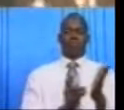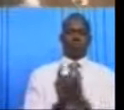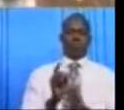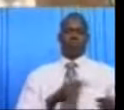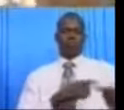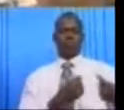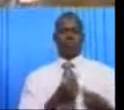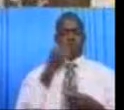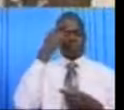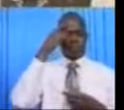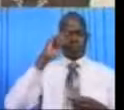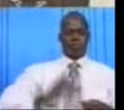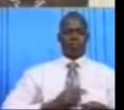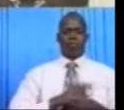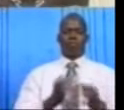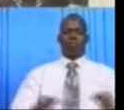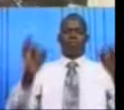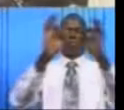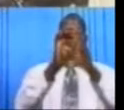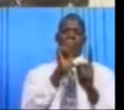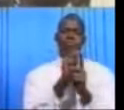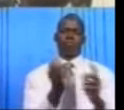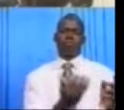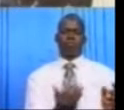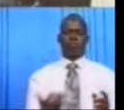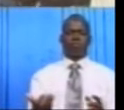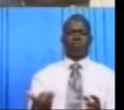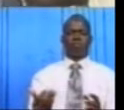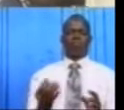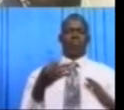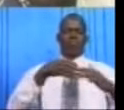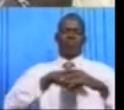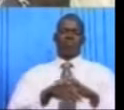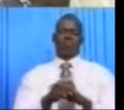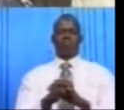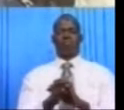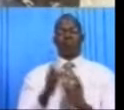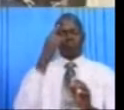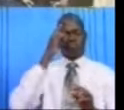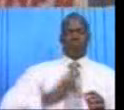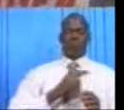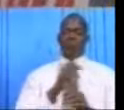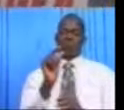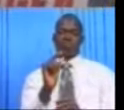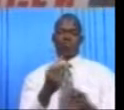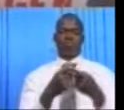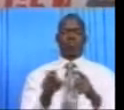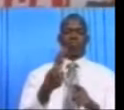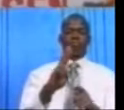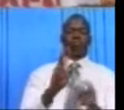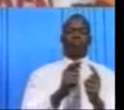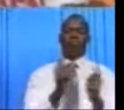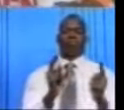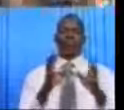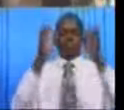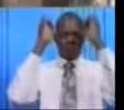Donc pour nous c'est important et la petite chose forêt puits, c'est vrai que c'est, pour nous c'est peut-être peu, pour vous c'est sûrement beaucoup. L'éducation est